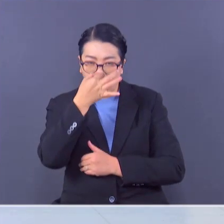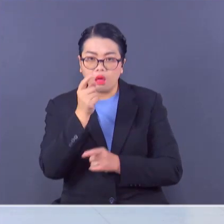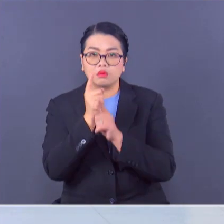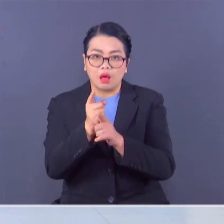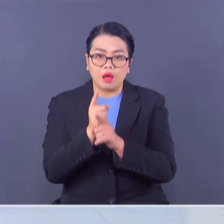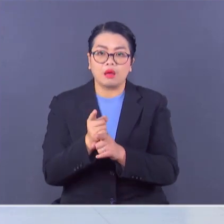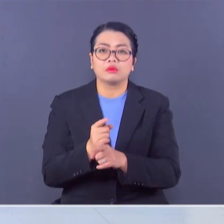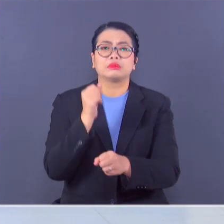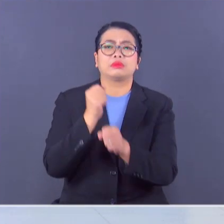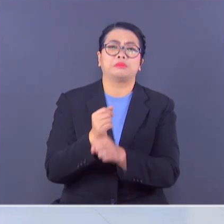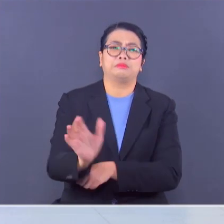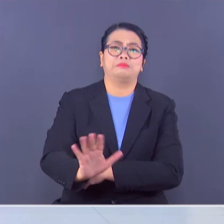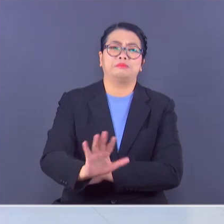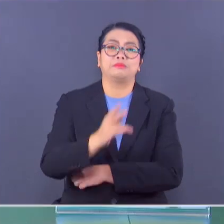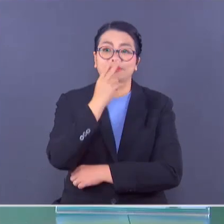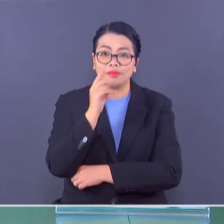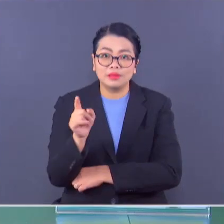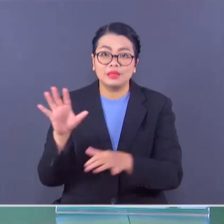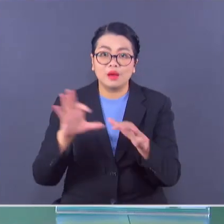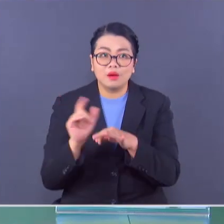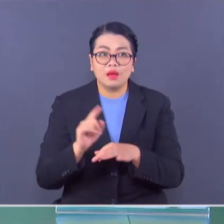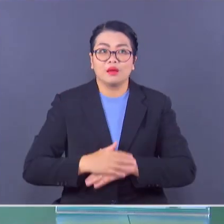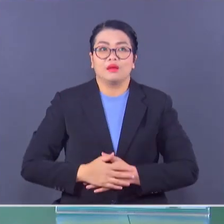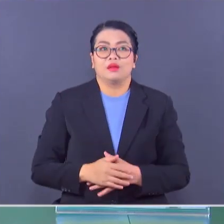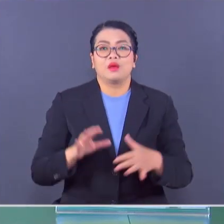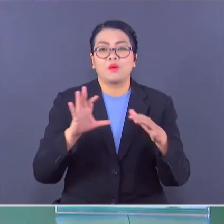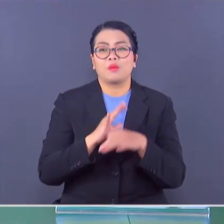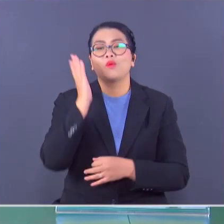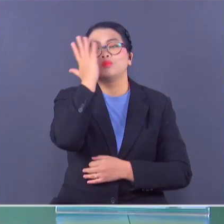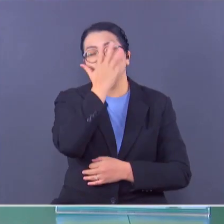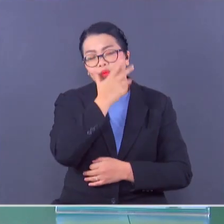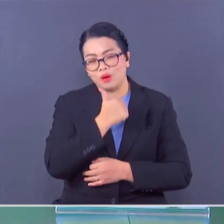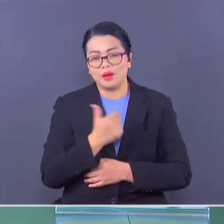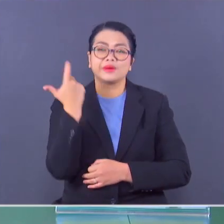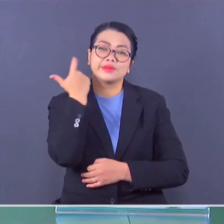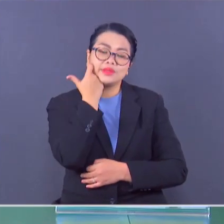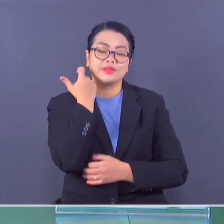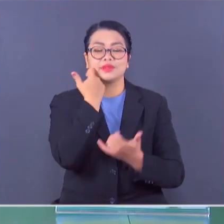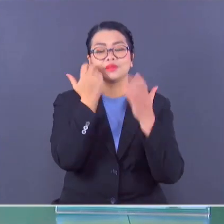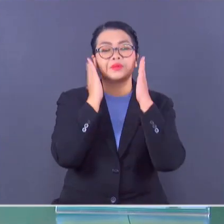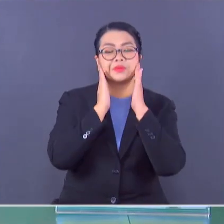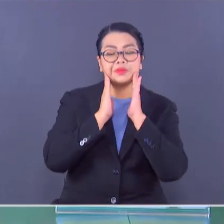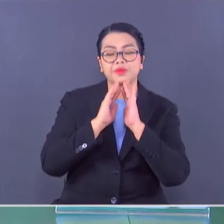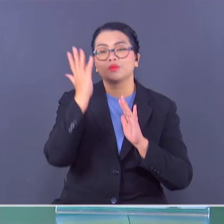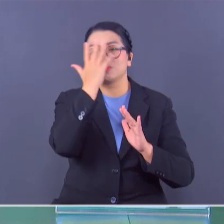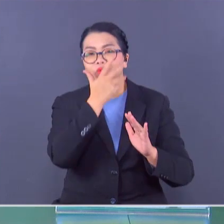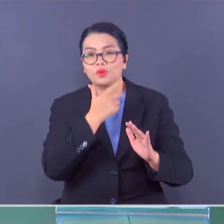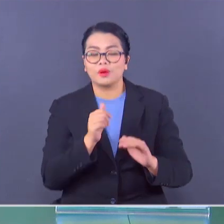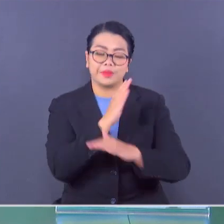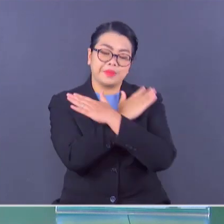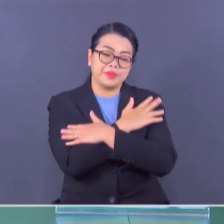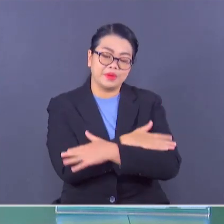งี้อย่าไปทำเด็ค่ะที่พูถึงคือเรองของการเสรมความงามอยากจะน่าตึงอยากจะน่าสวย